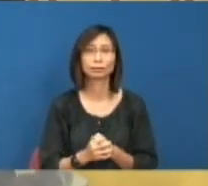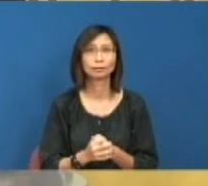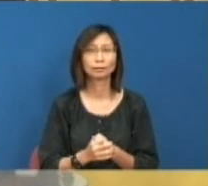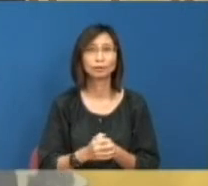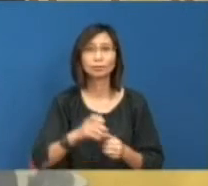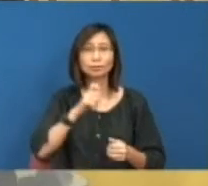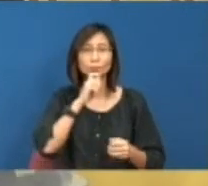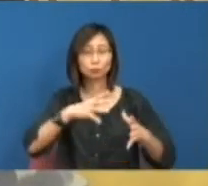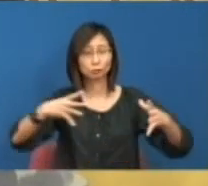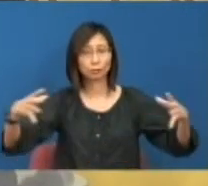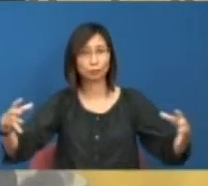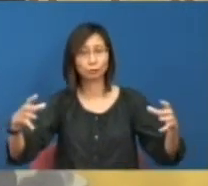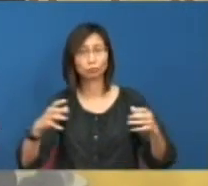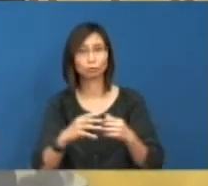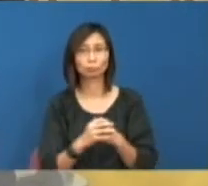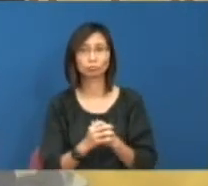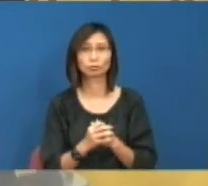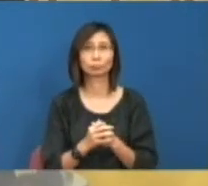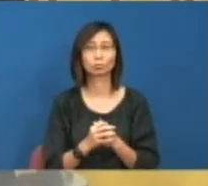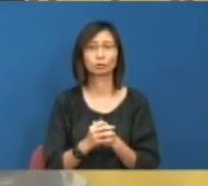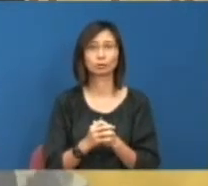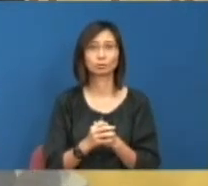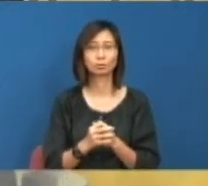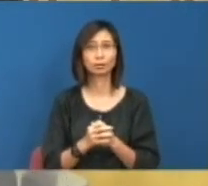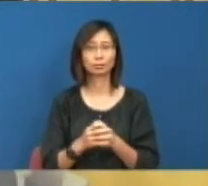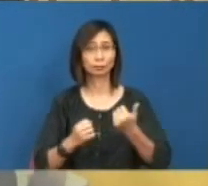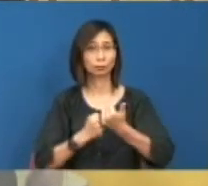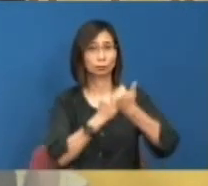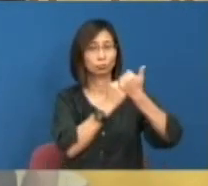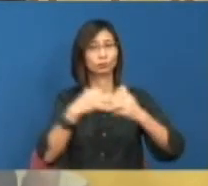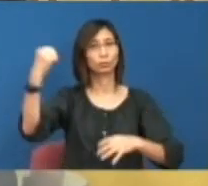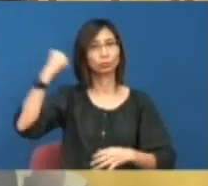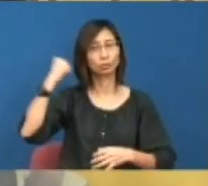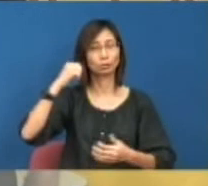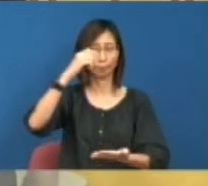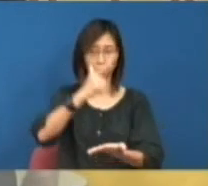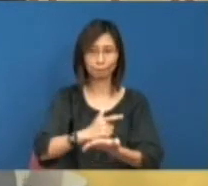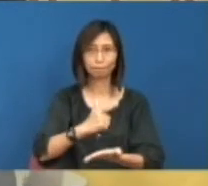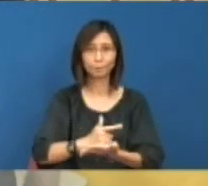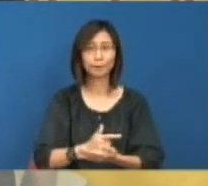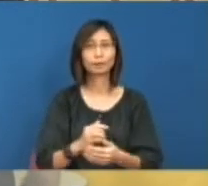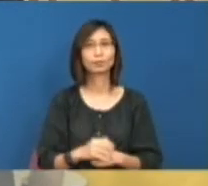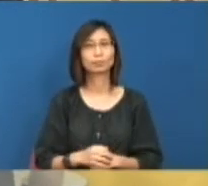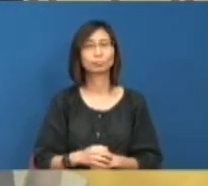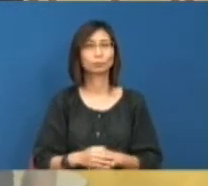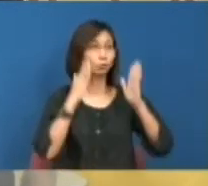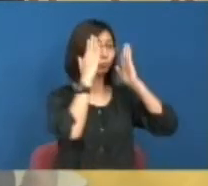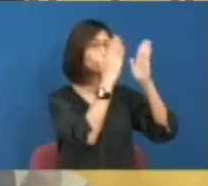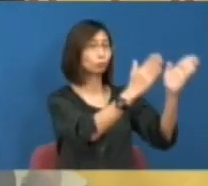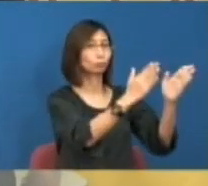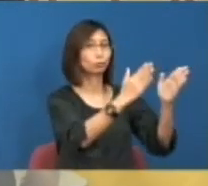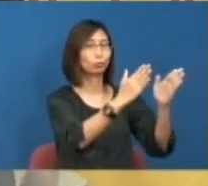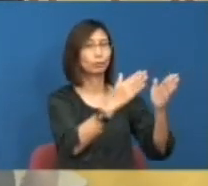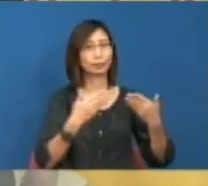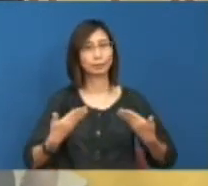有更加廣泛的支持的一股力量是非常重要的。咁我向左望咧，